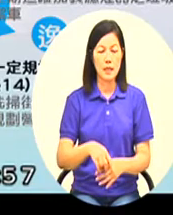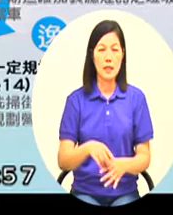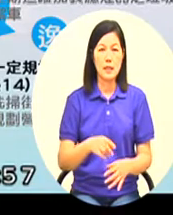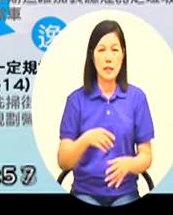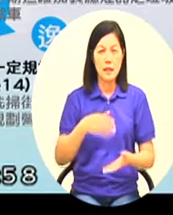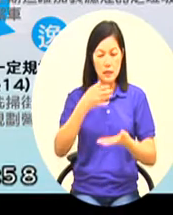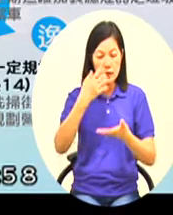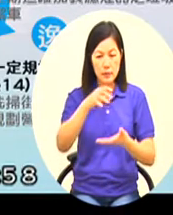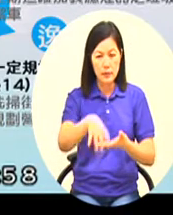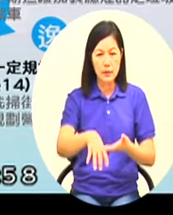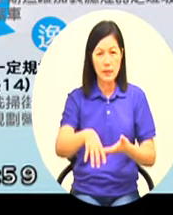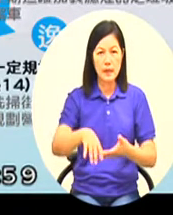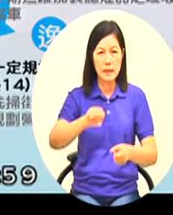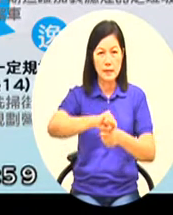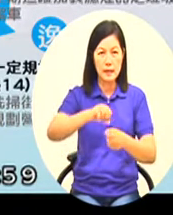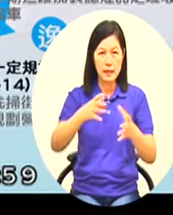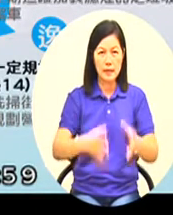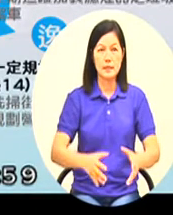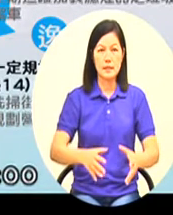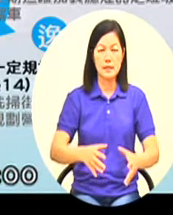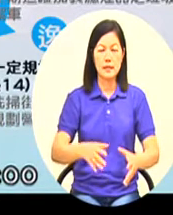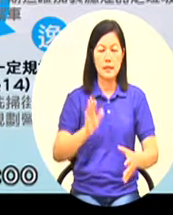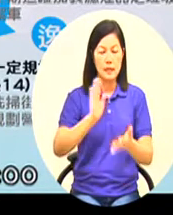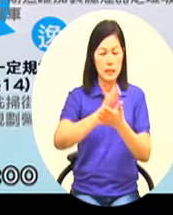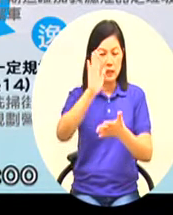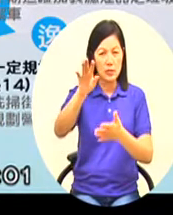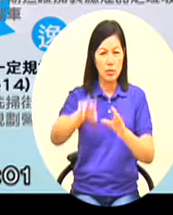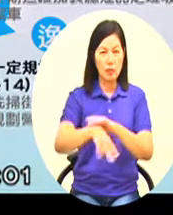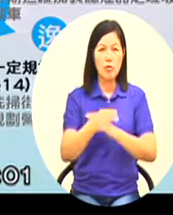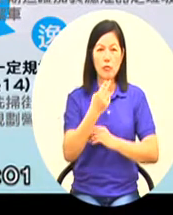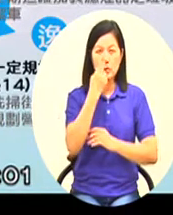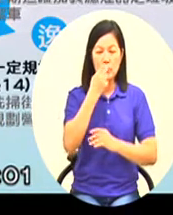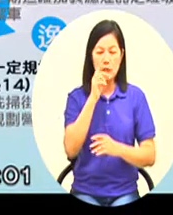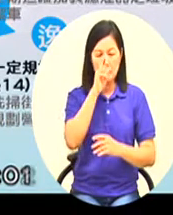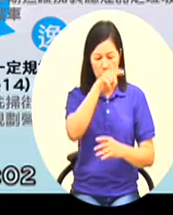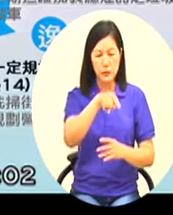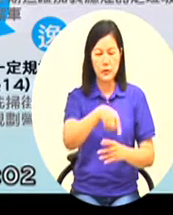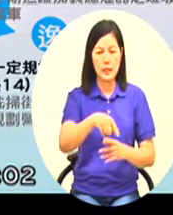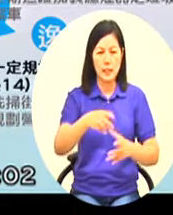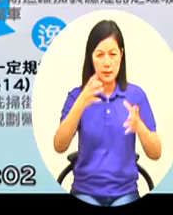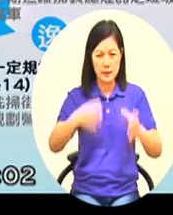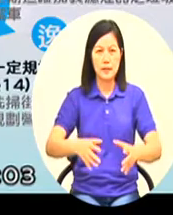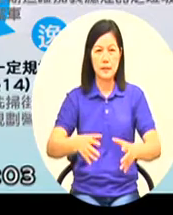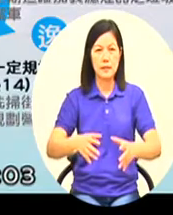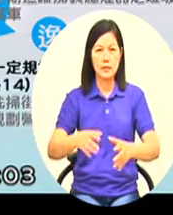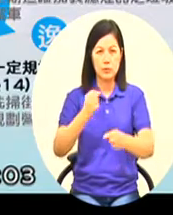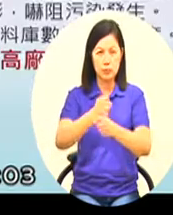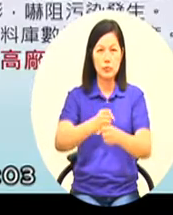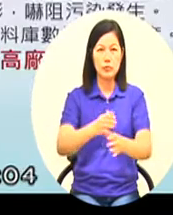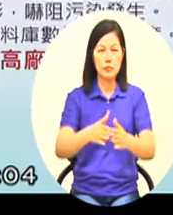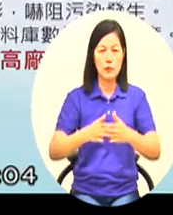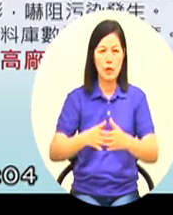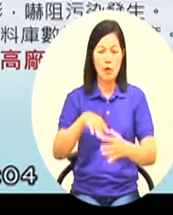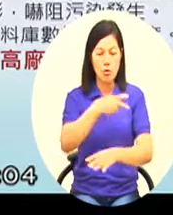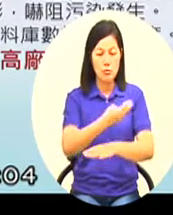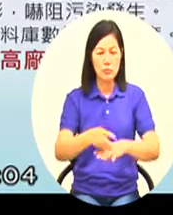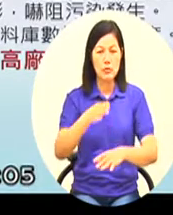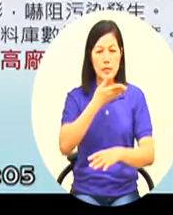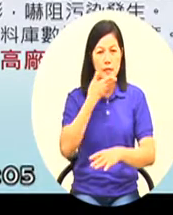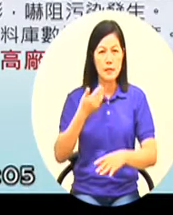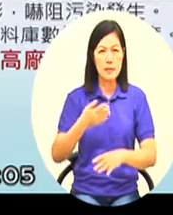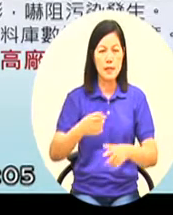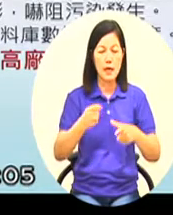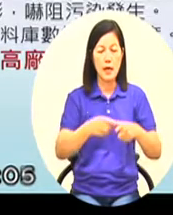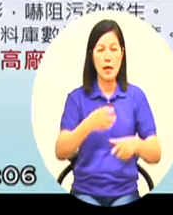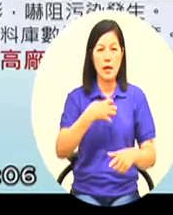业的一个加装防治设施，都是未来在空污的部分要来执行的。水污的部分主要推动未来阿公殿